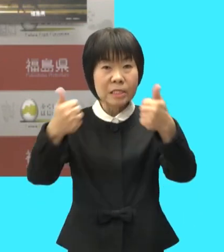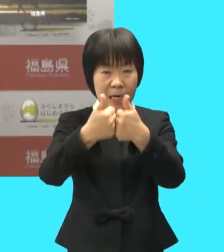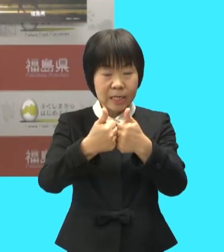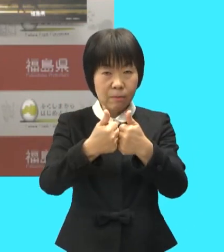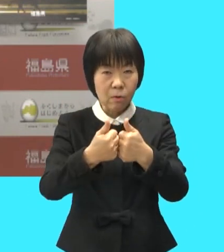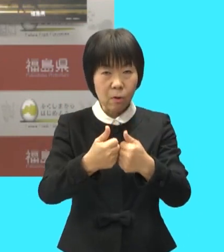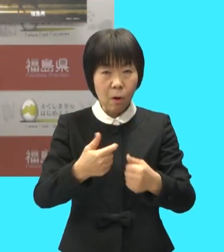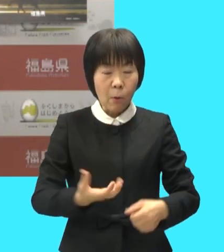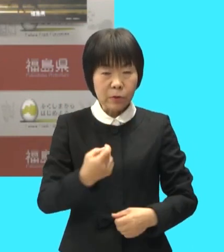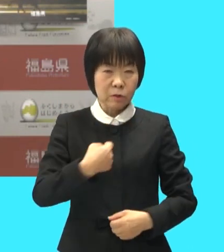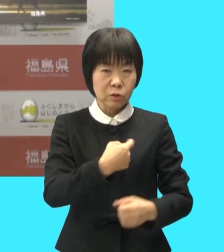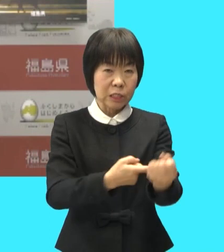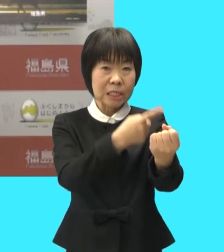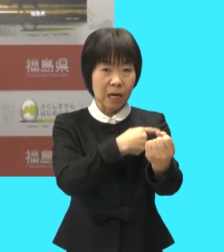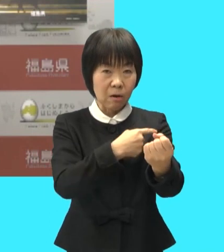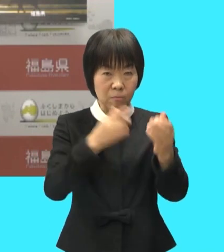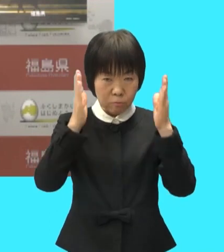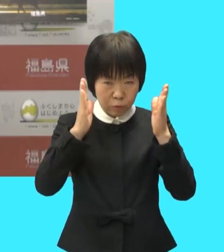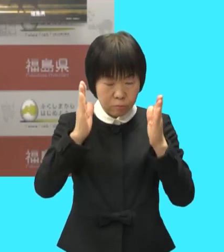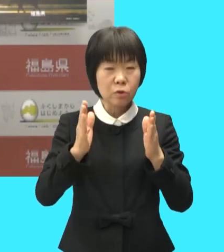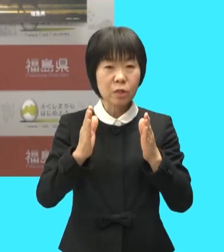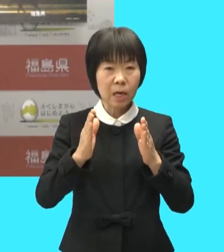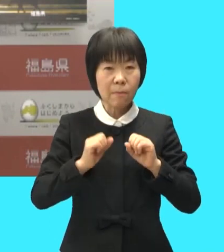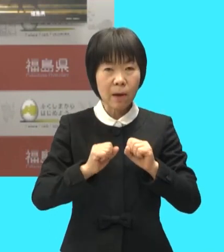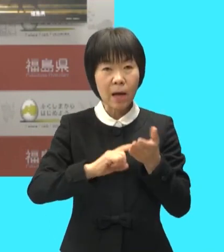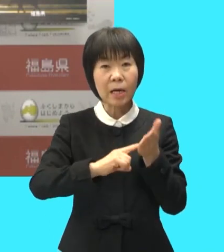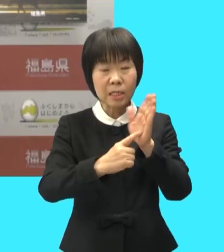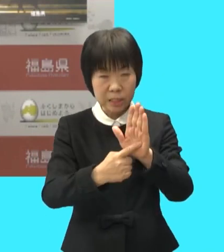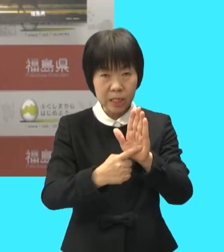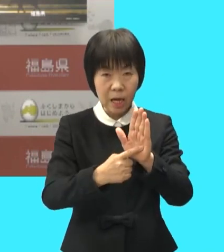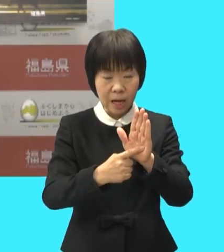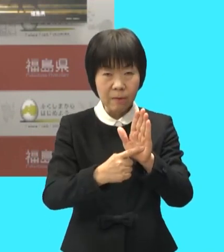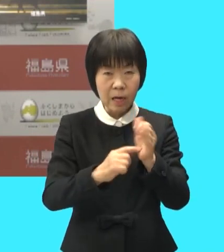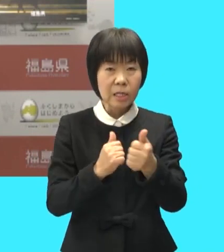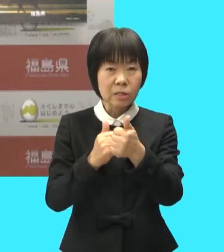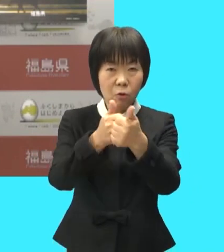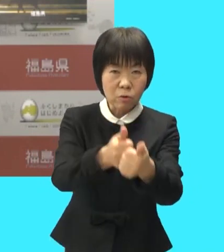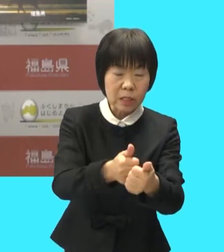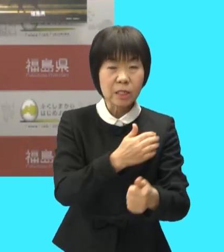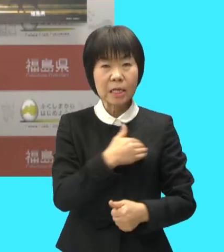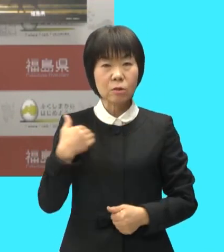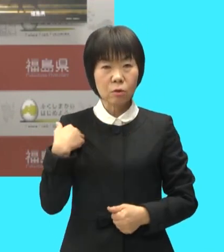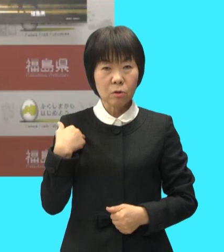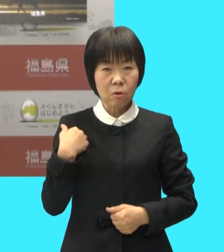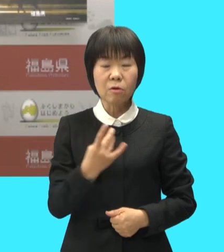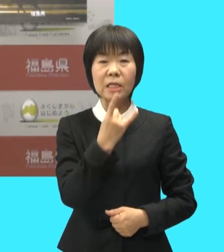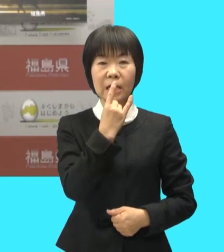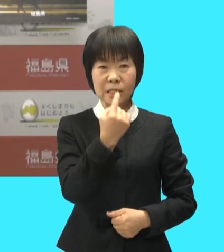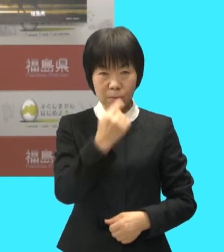をして、チーム一丸となった熱いプレーで勝利をされることを大いに期待をしております